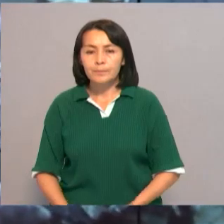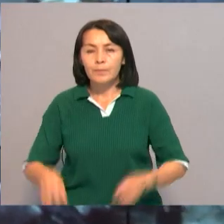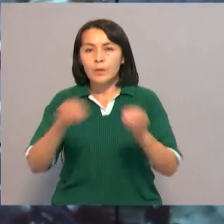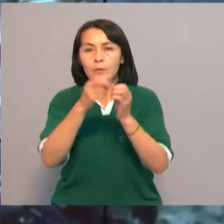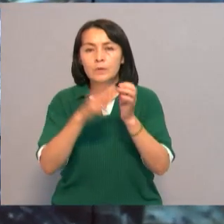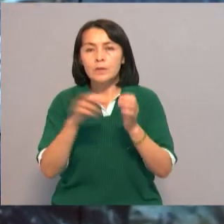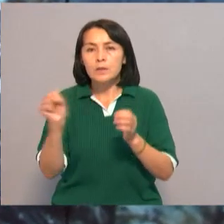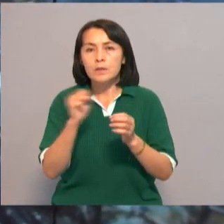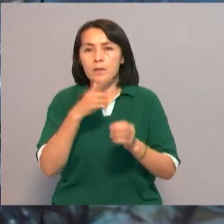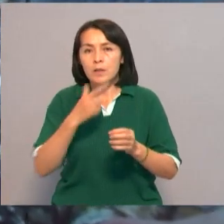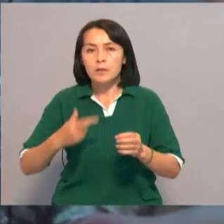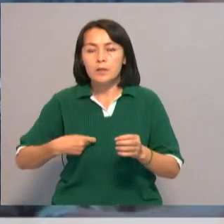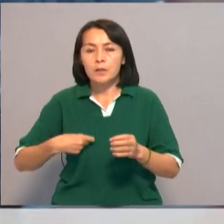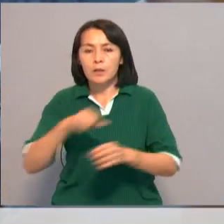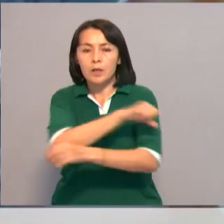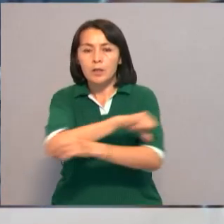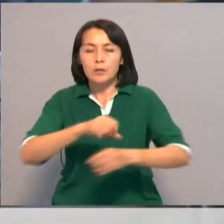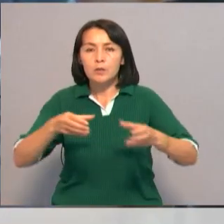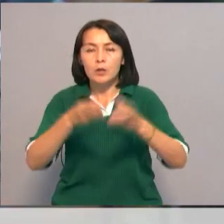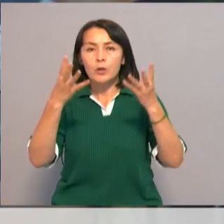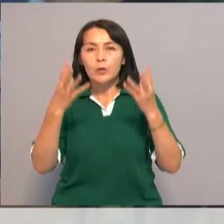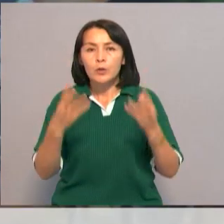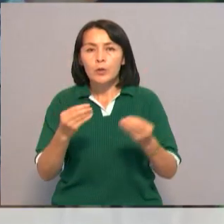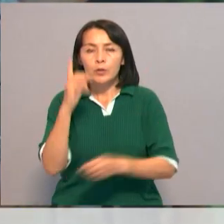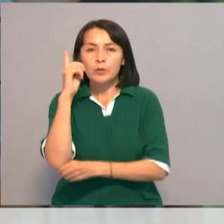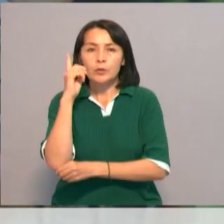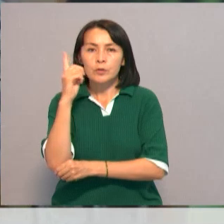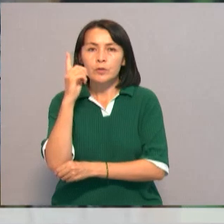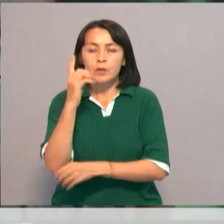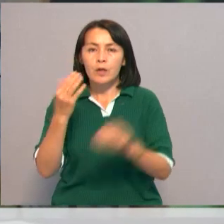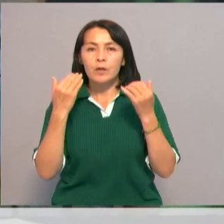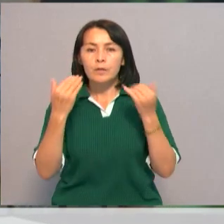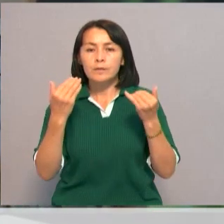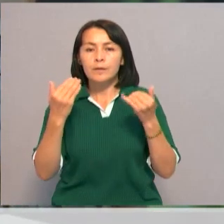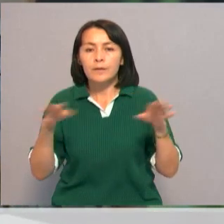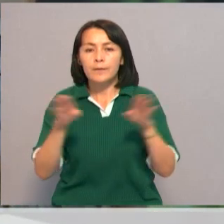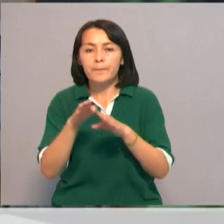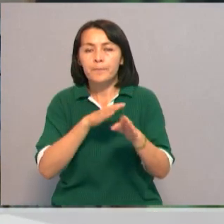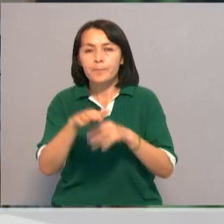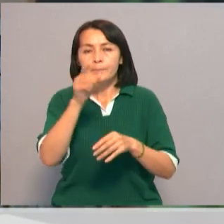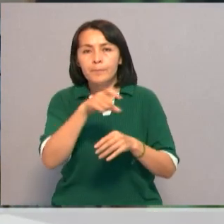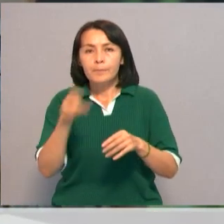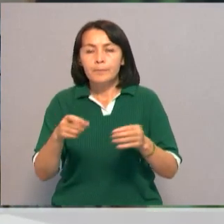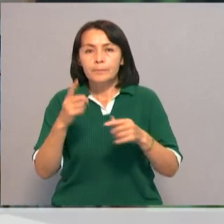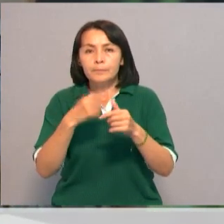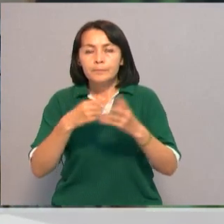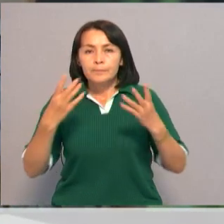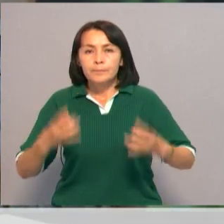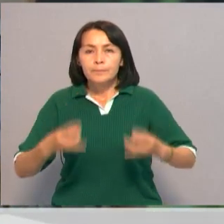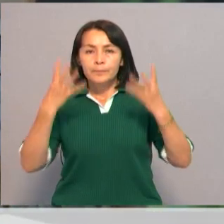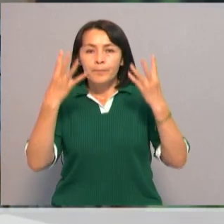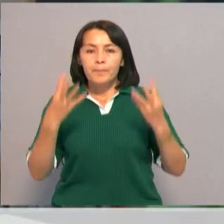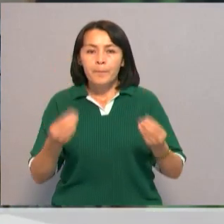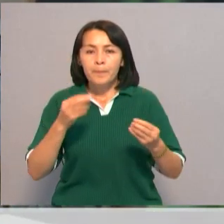18-ші тамыз шекарашылар күні. Еліміздің тыныштығы үшін кірпік қақпа ел мүддесін әрдайым басты орынға қоятын азаматтардың айтулы мерекесіне